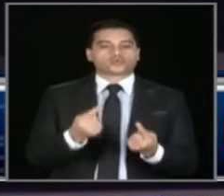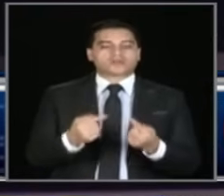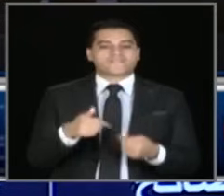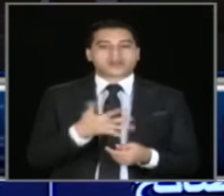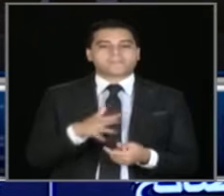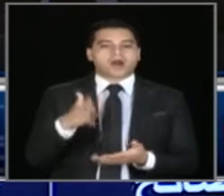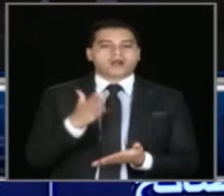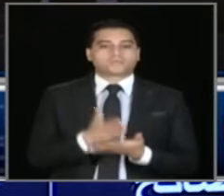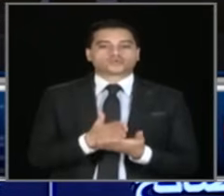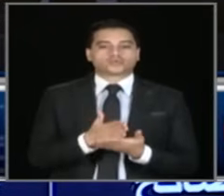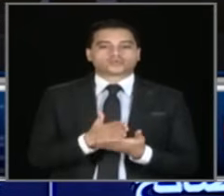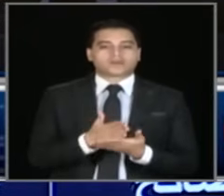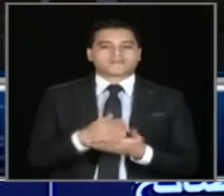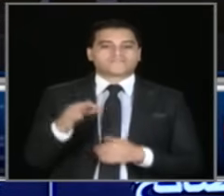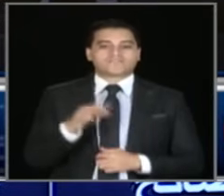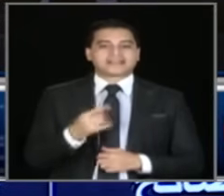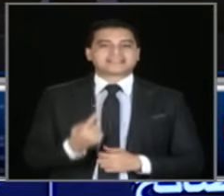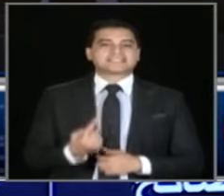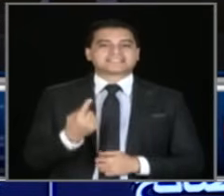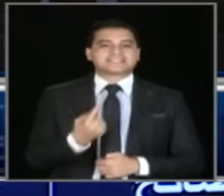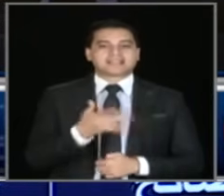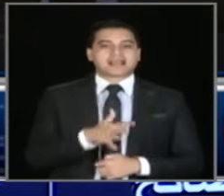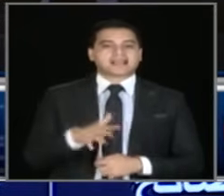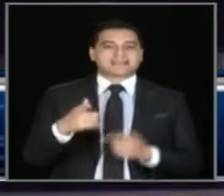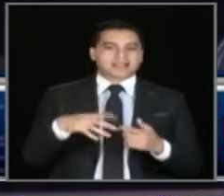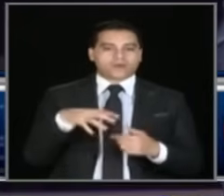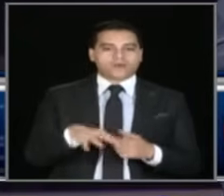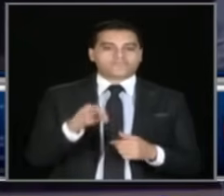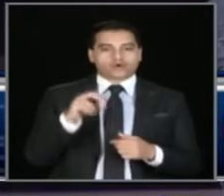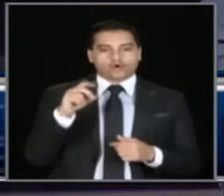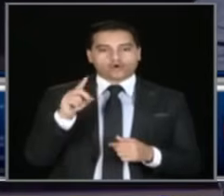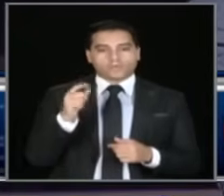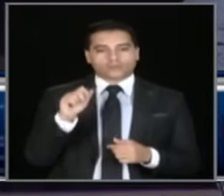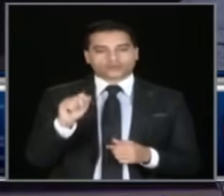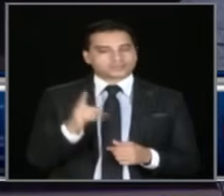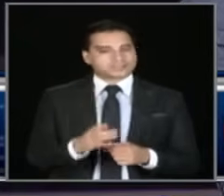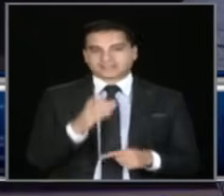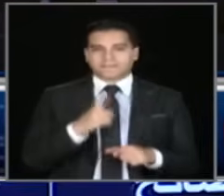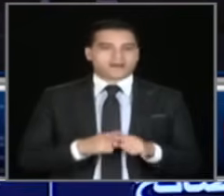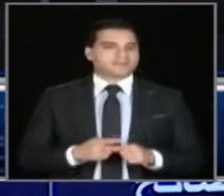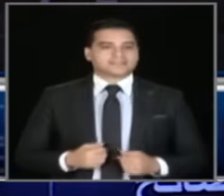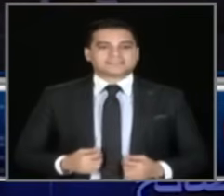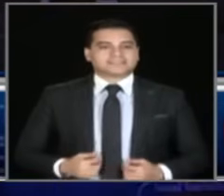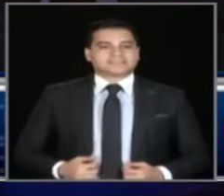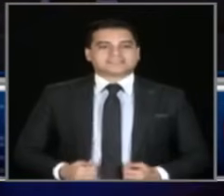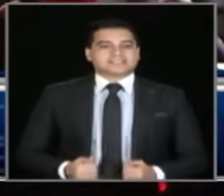البحر المتوسط. سعد صالح، إجابتك. قبرص. للأسف الشديد، إجابة خاطئة،